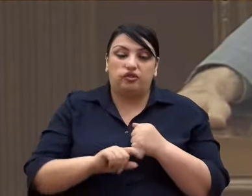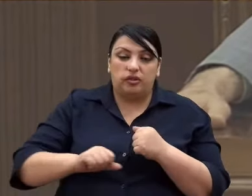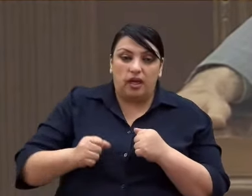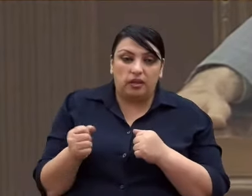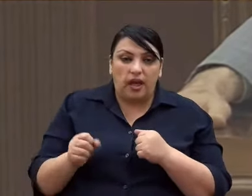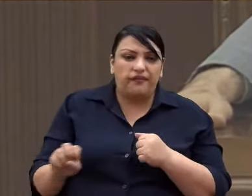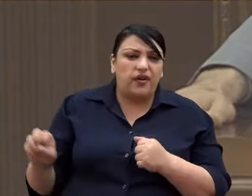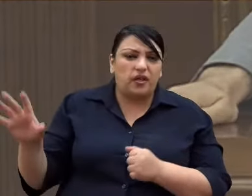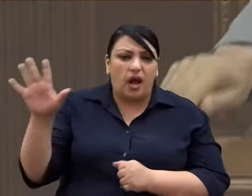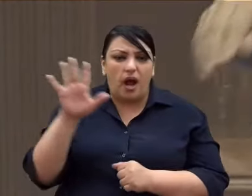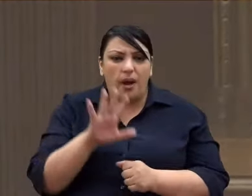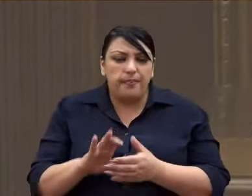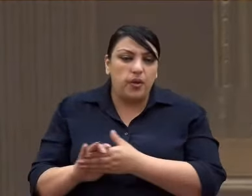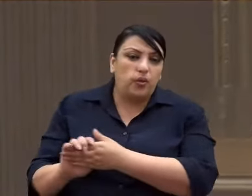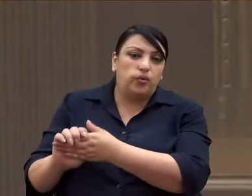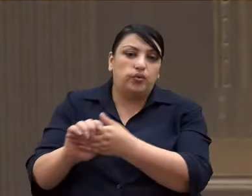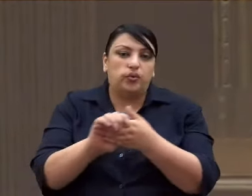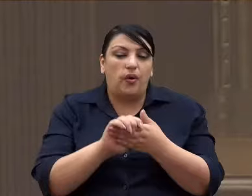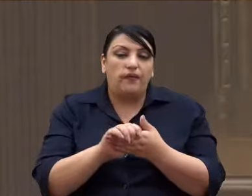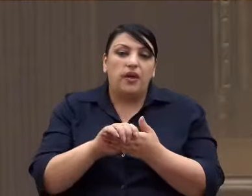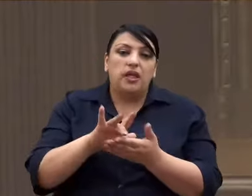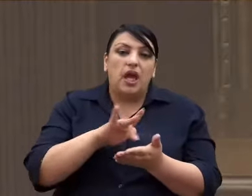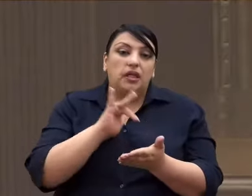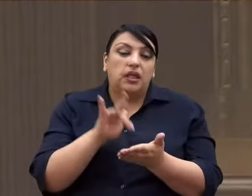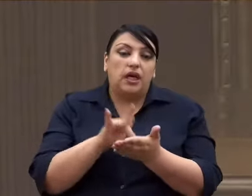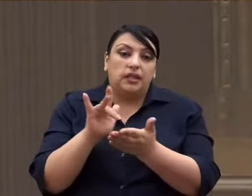եւ Եվրամիության առանձին երկրների